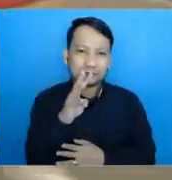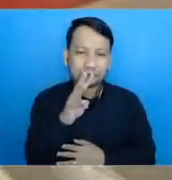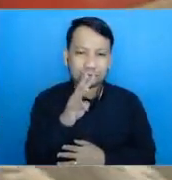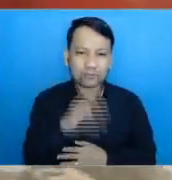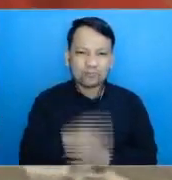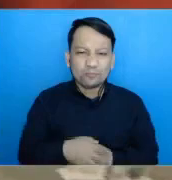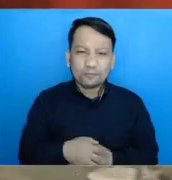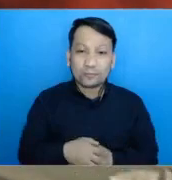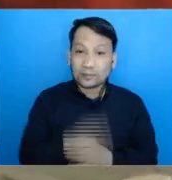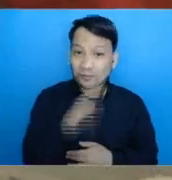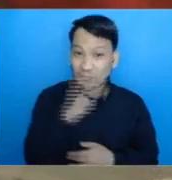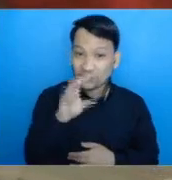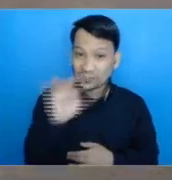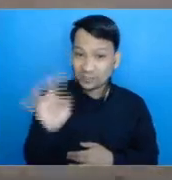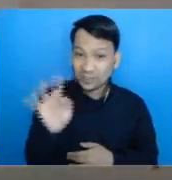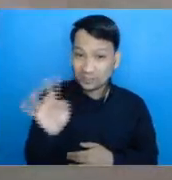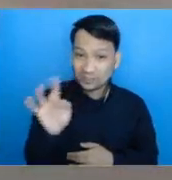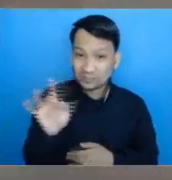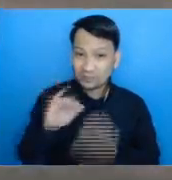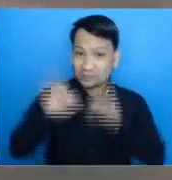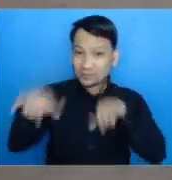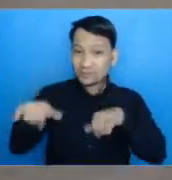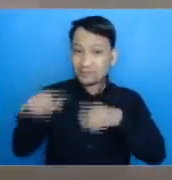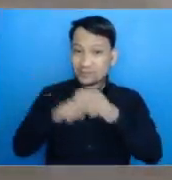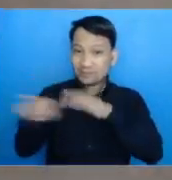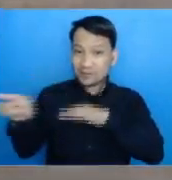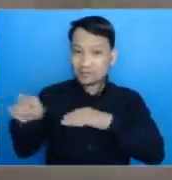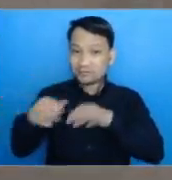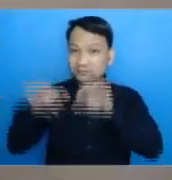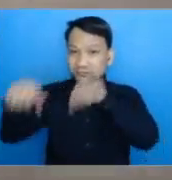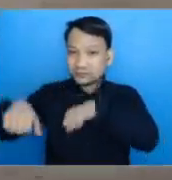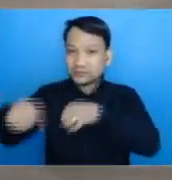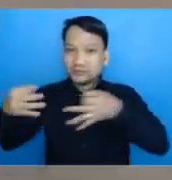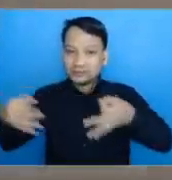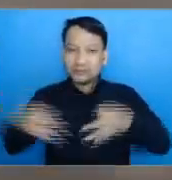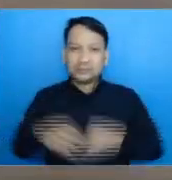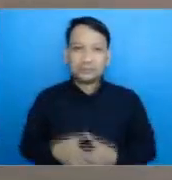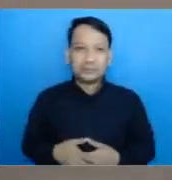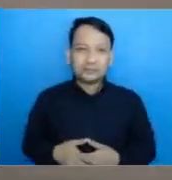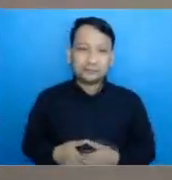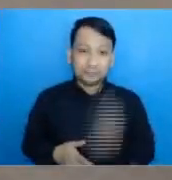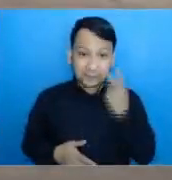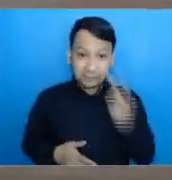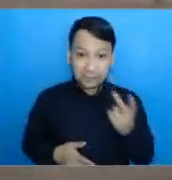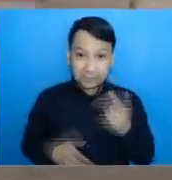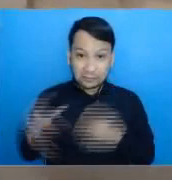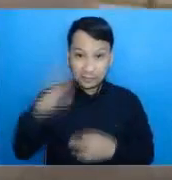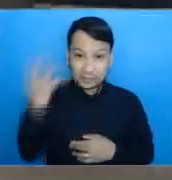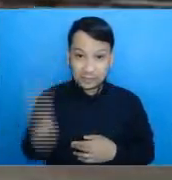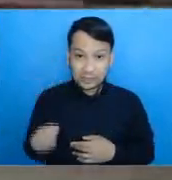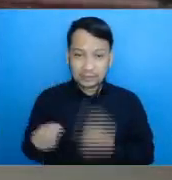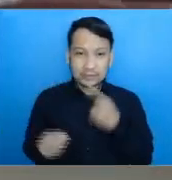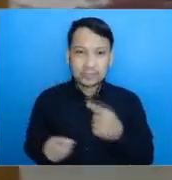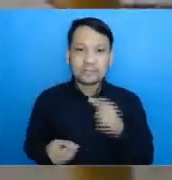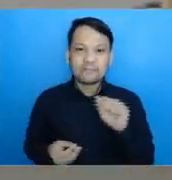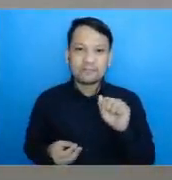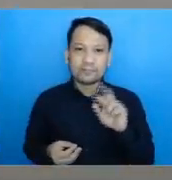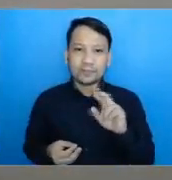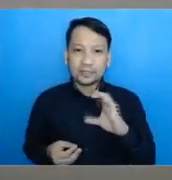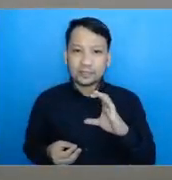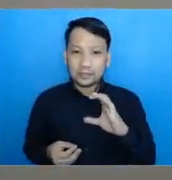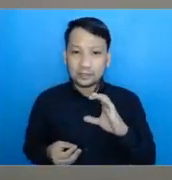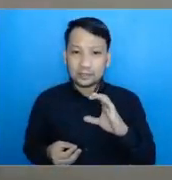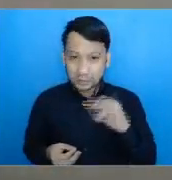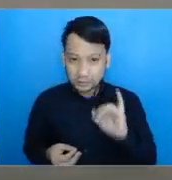480 pa rin sila mga evacuee sa lugar. Naabutan naman namin sa Batangas Sports Complex si Archie. Kabilang siya sa 25